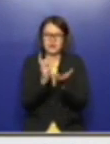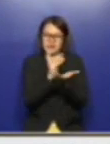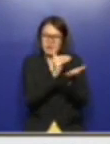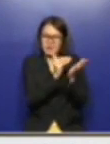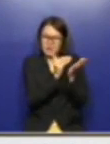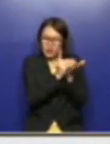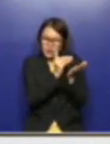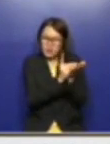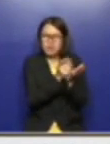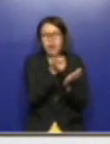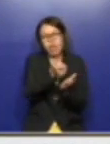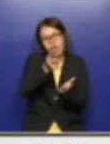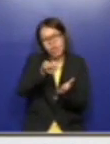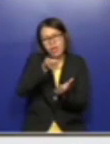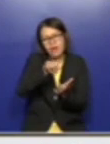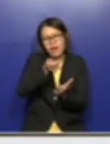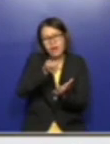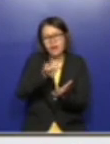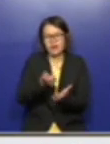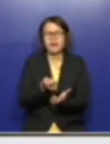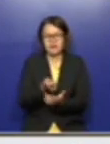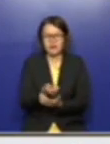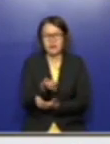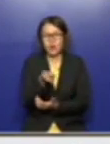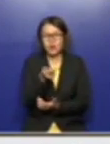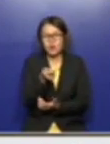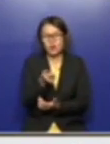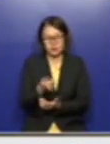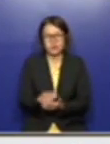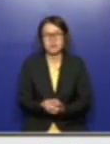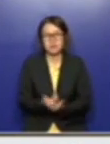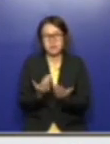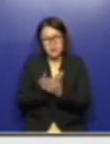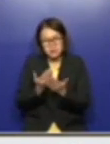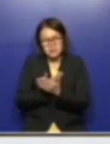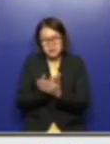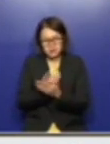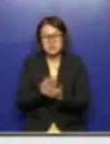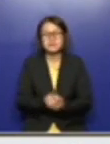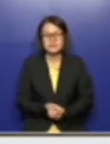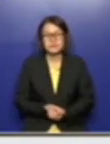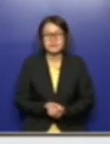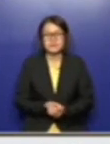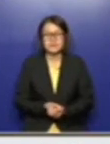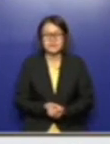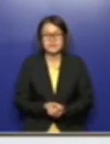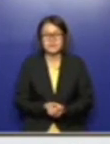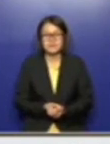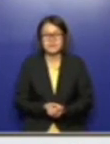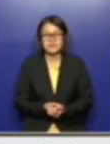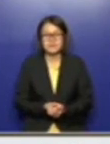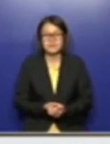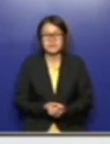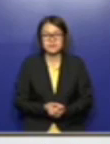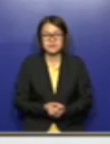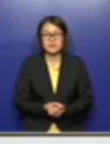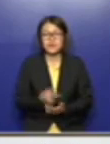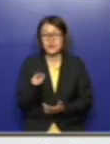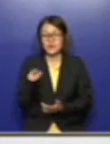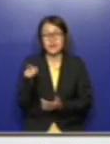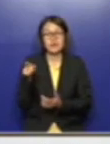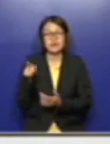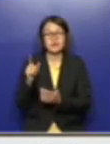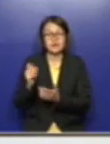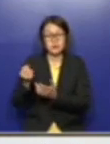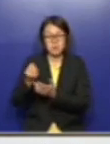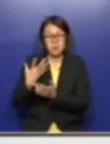ดไปเมื่อยมือเพราะฉะนั้นท่านประธานที่เคารพครับผมอยากจะบอกอย่างนี้นะครับว่าในคอนเซปต์ของท่านที่บอกว่า